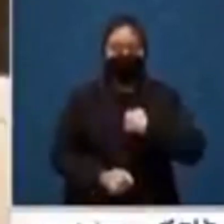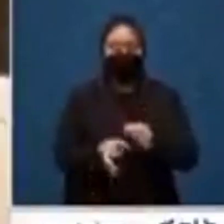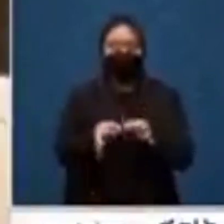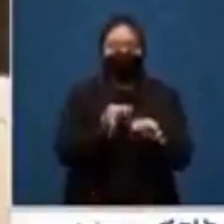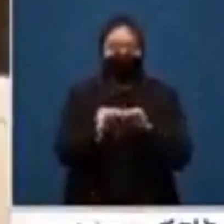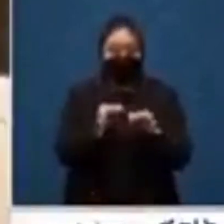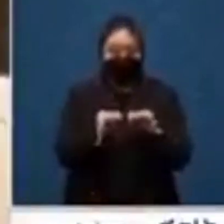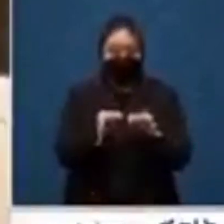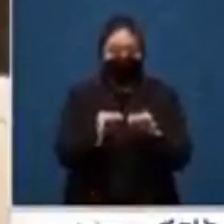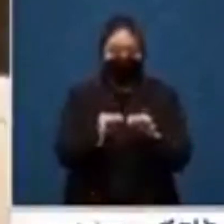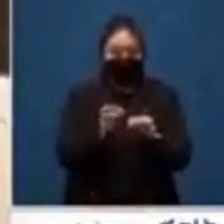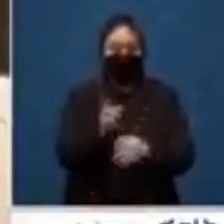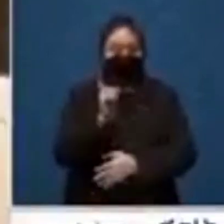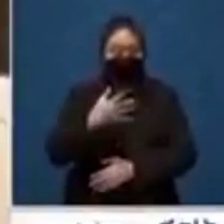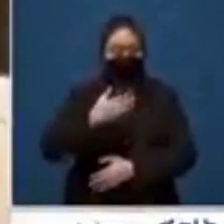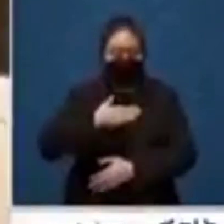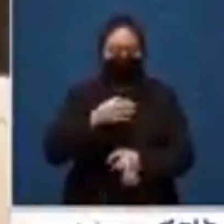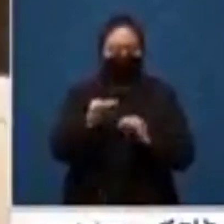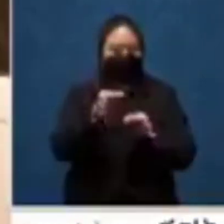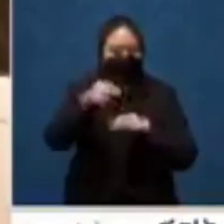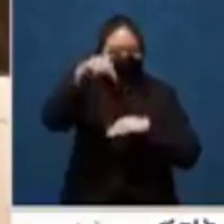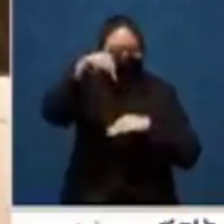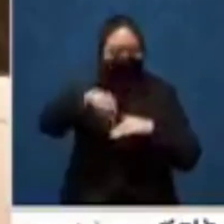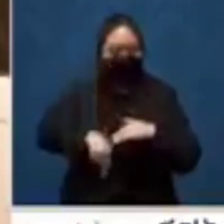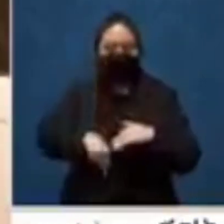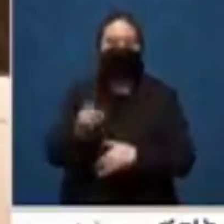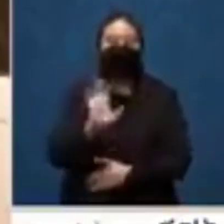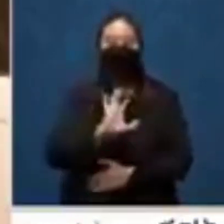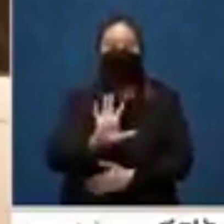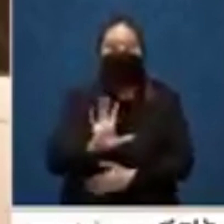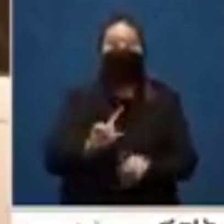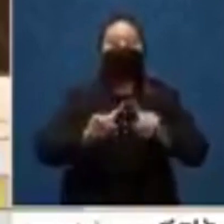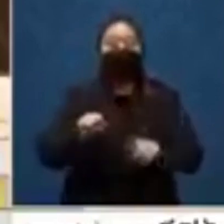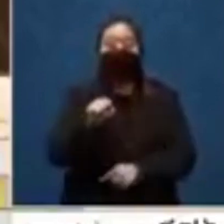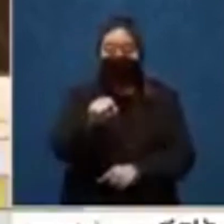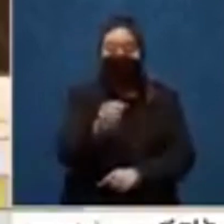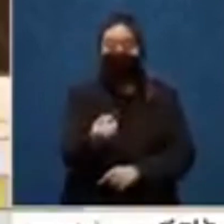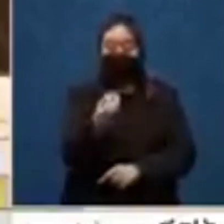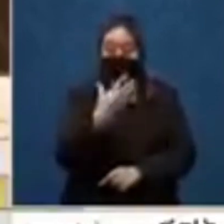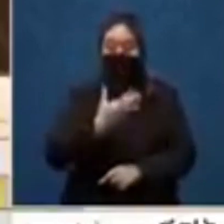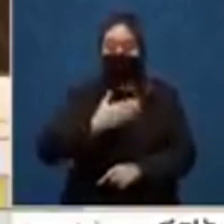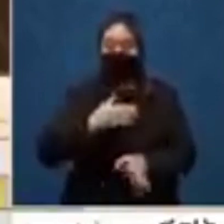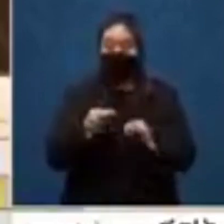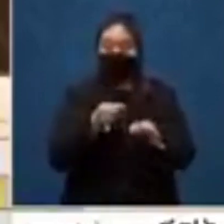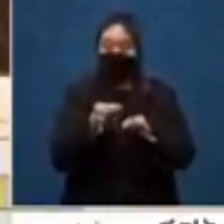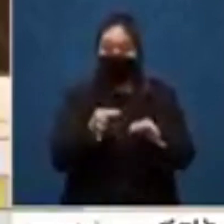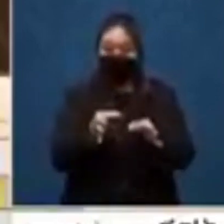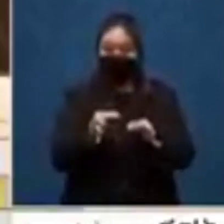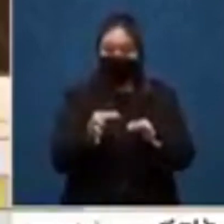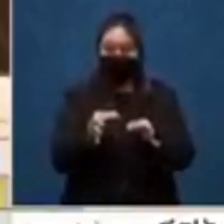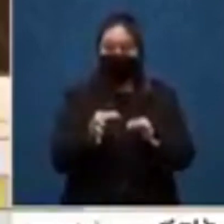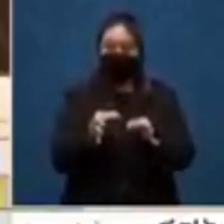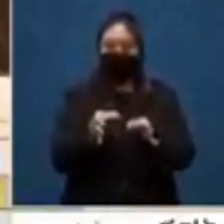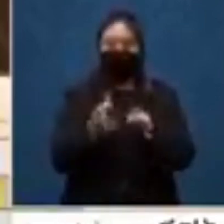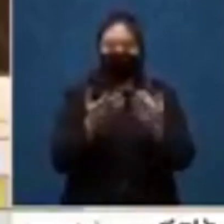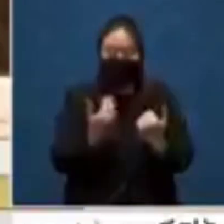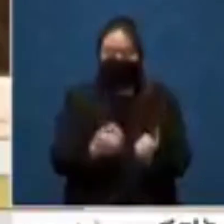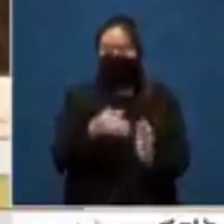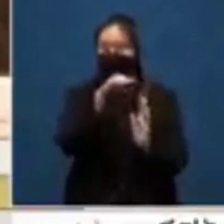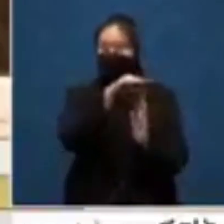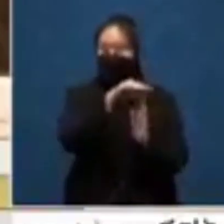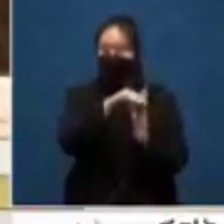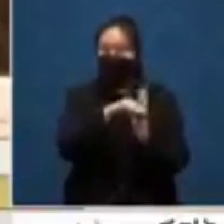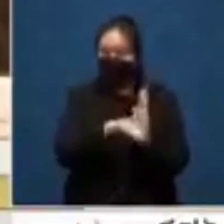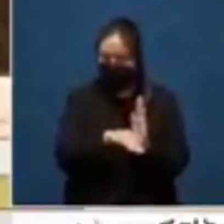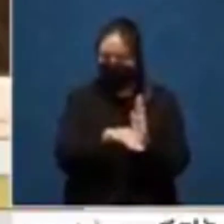มก็ไม่อยากจะอธิบายลงลึกนะครับแต่ว่าพอท่านให้ผมอธิบายคือกระบวนการในการคัดกรอง